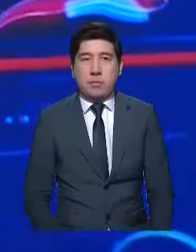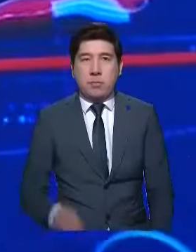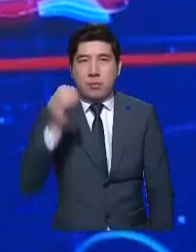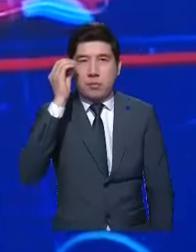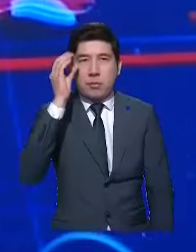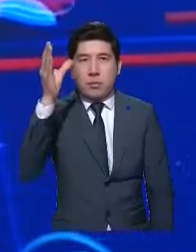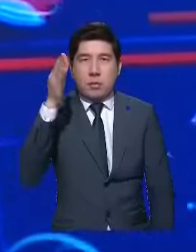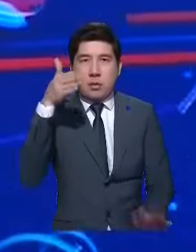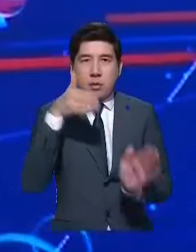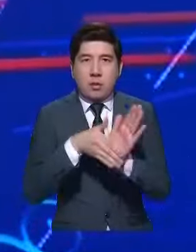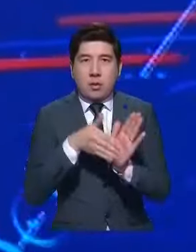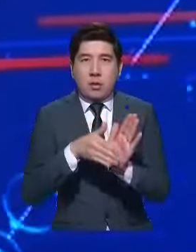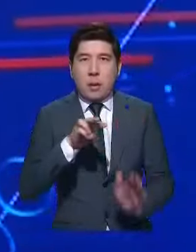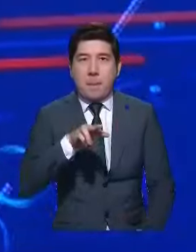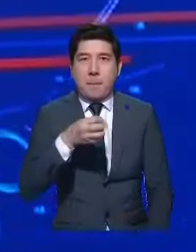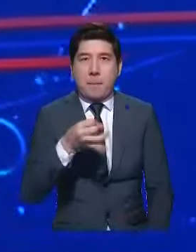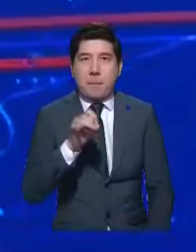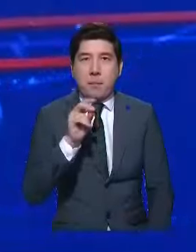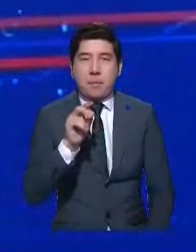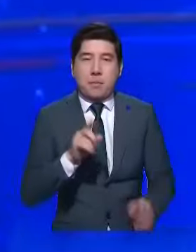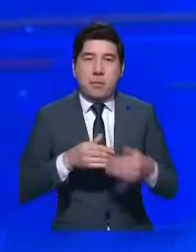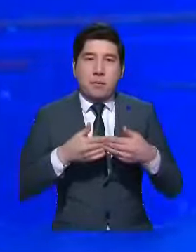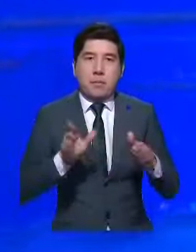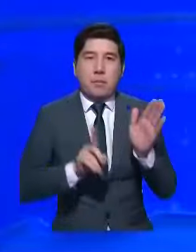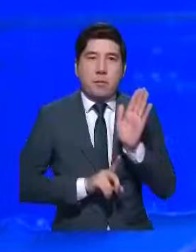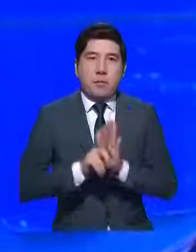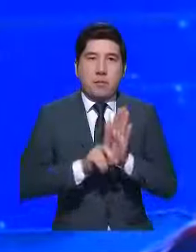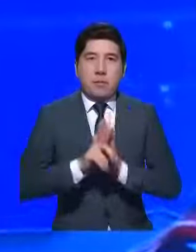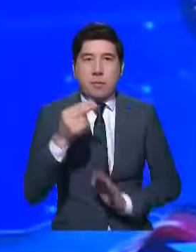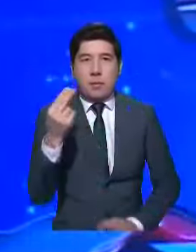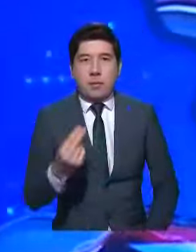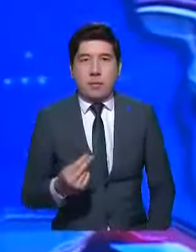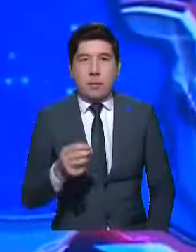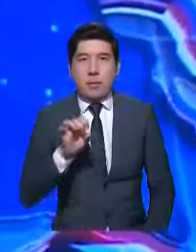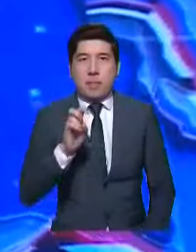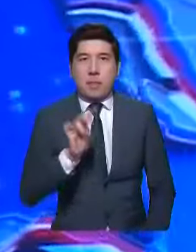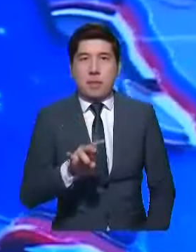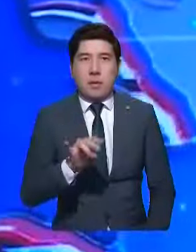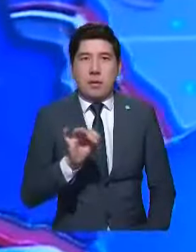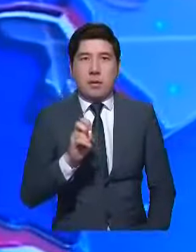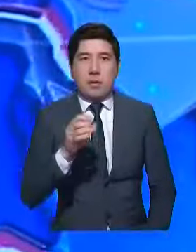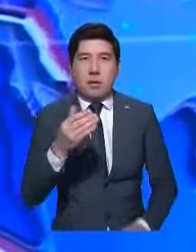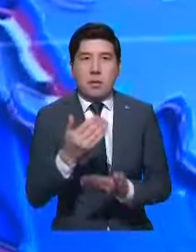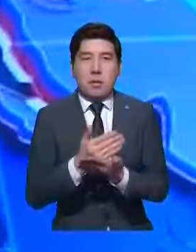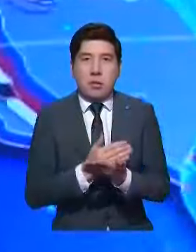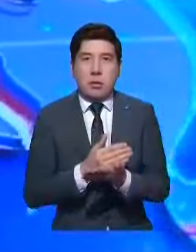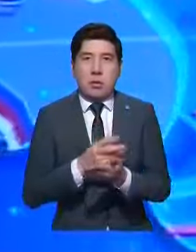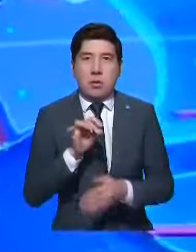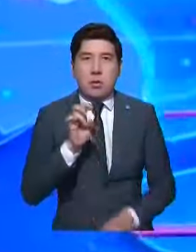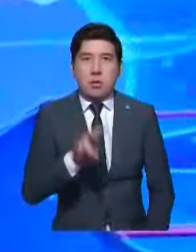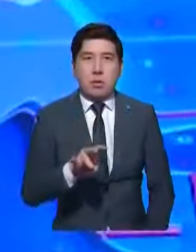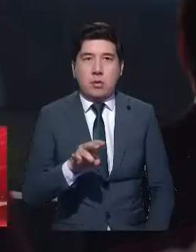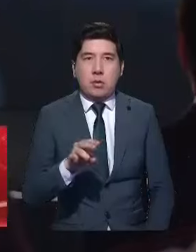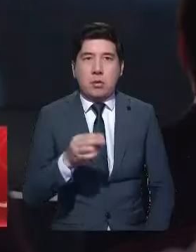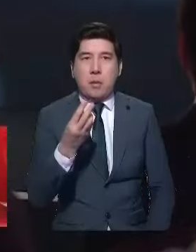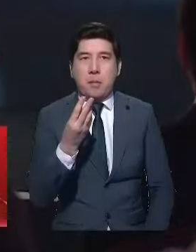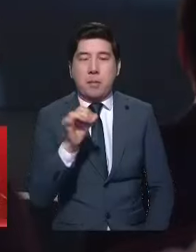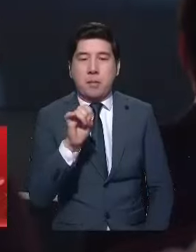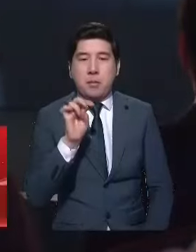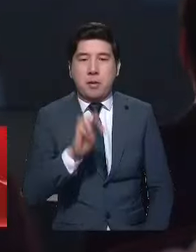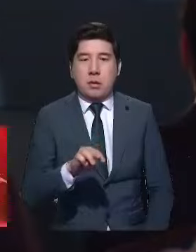Научно-исследовательский центр Mind открылся в Астане. Площадка экспертов будет работать в стенах Максуд Нарекбаев University. Как рассказали сами аналитики, Mind